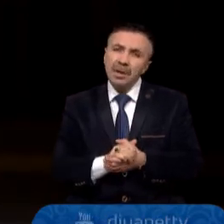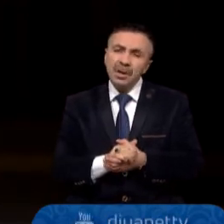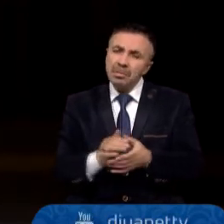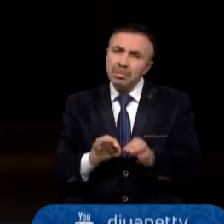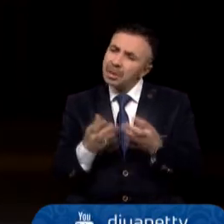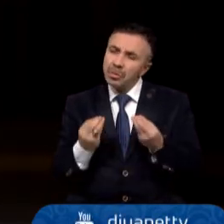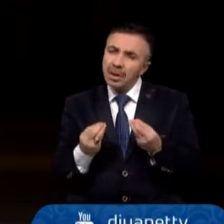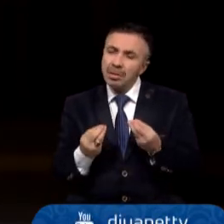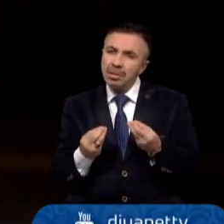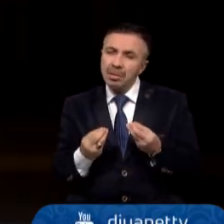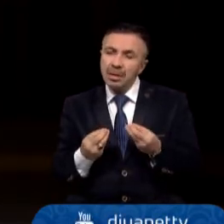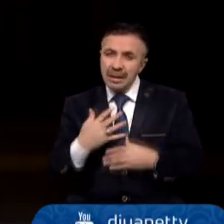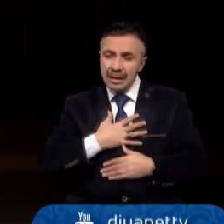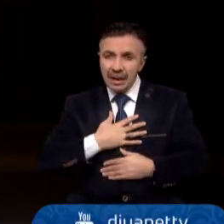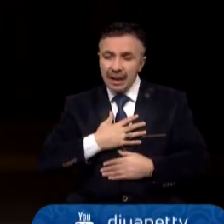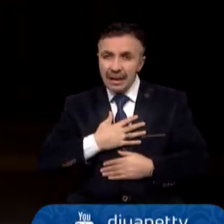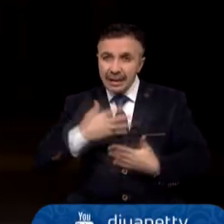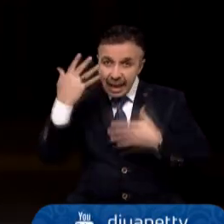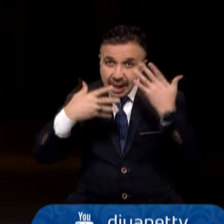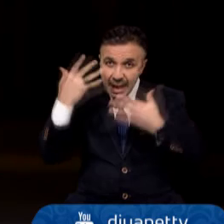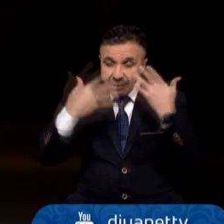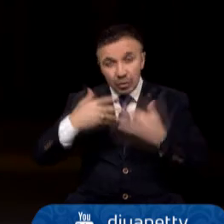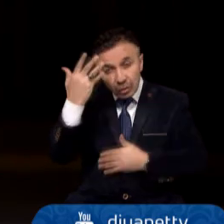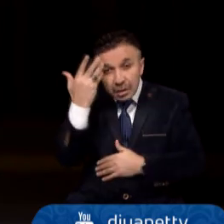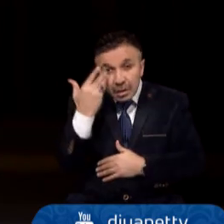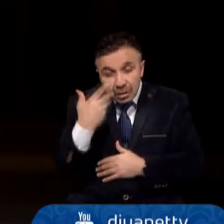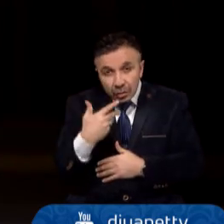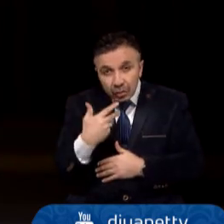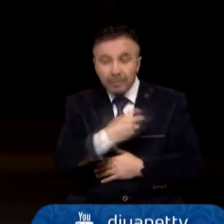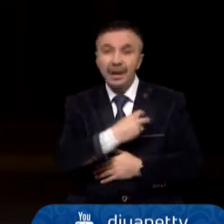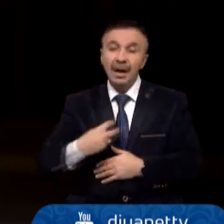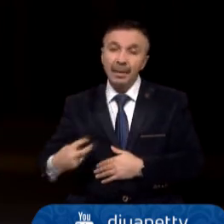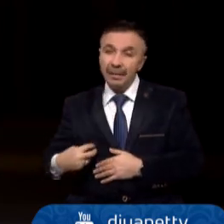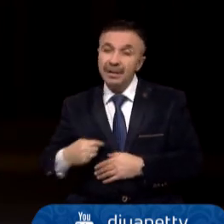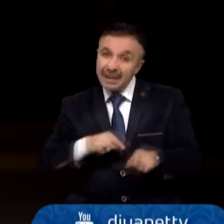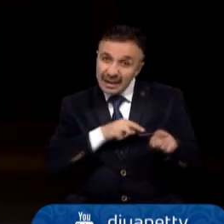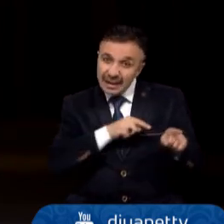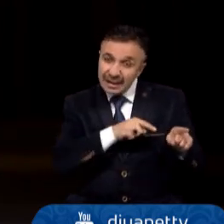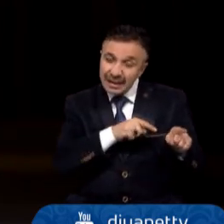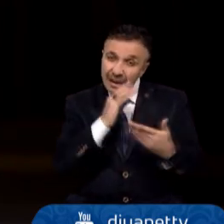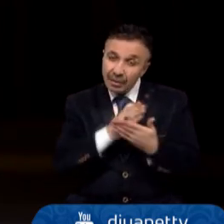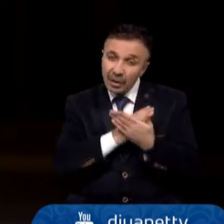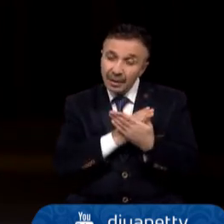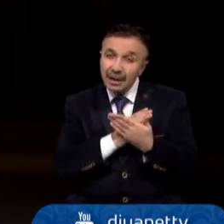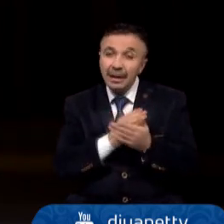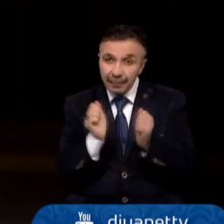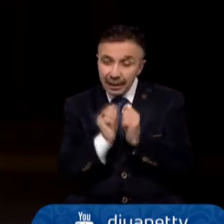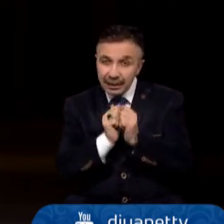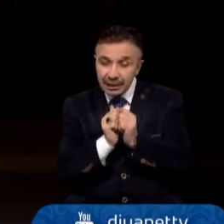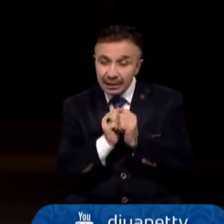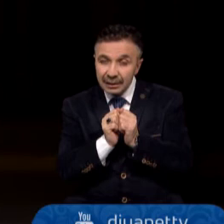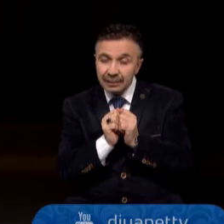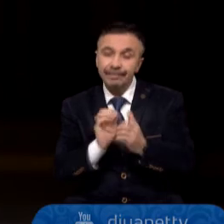izleyicilerime Ne güzel bak Diyanet televizyonu izliyorsunuz Peygamberimizin izinde programıyla